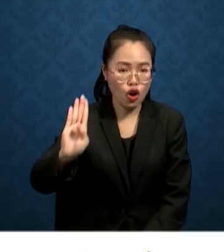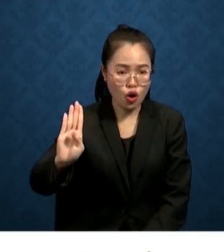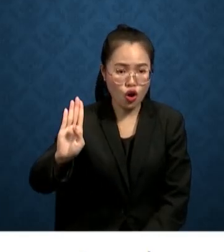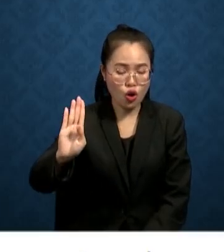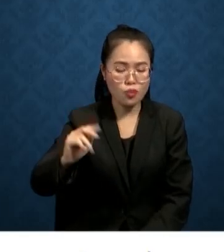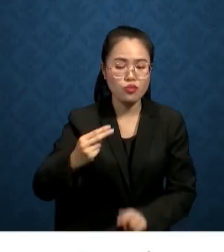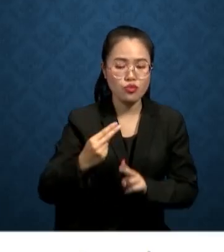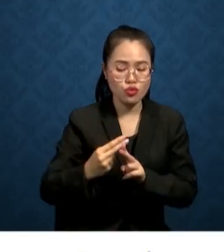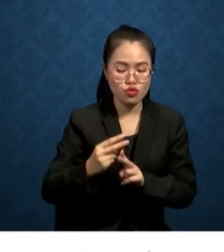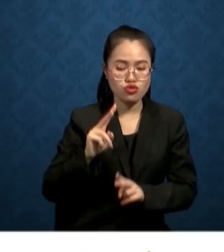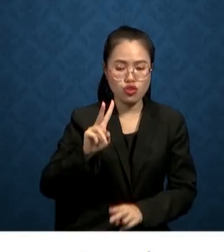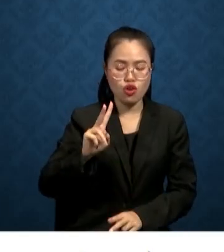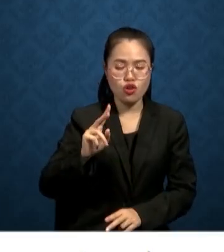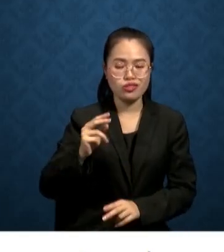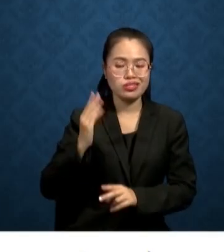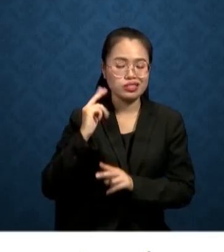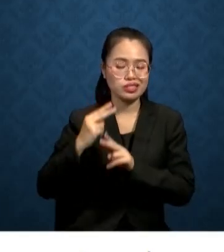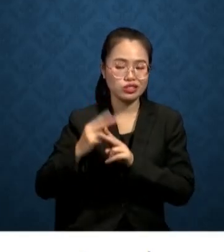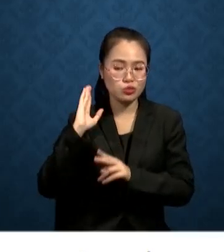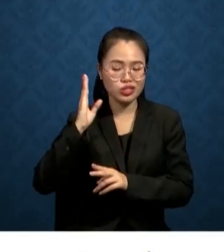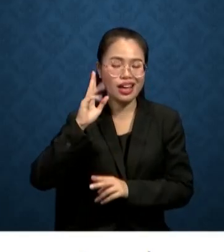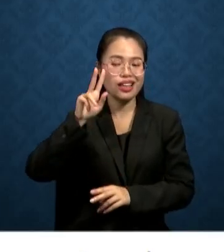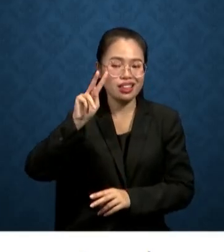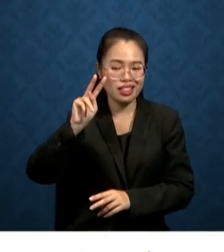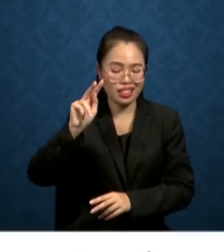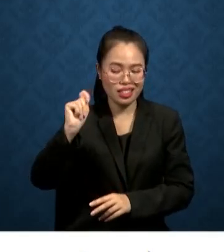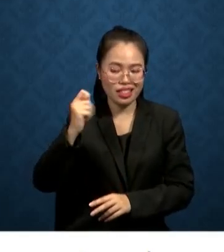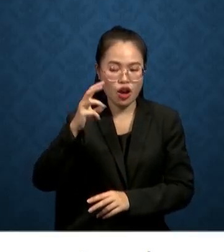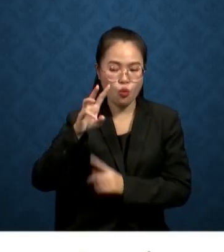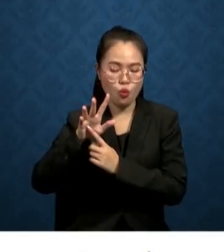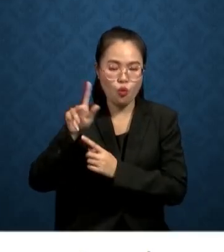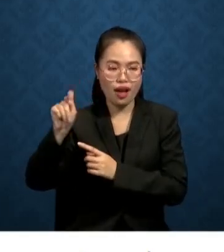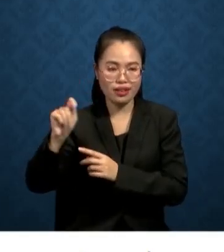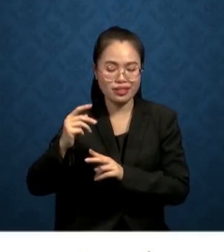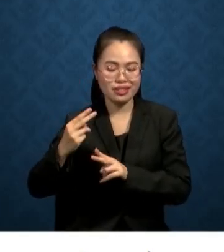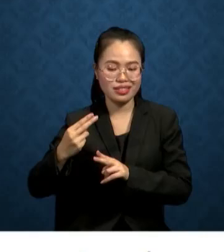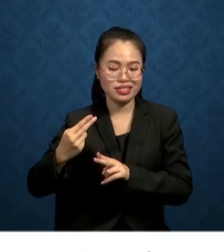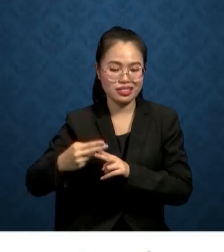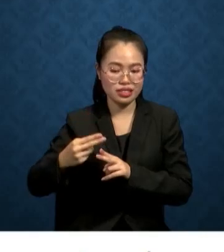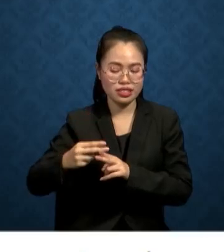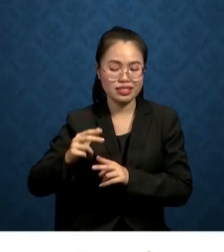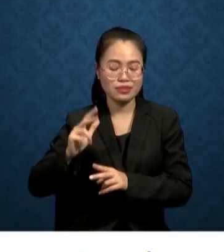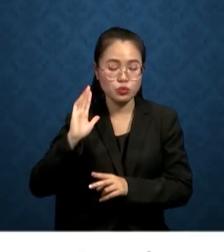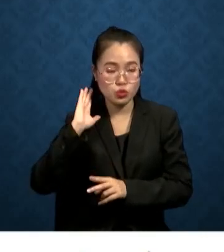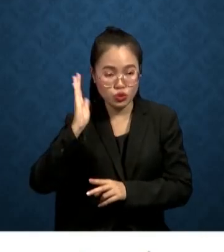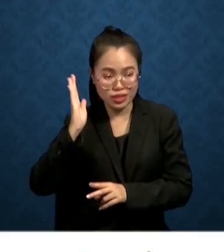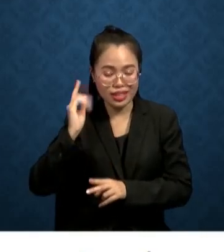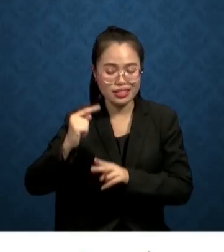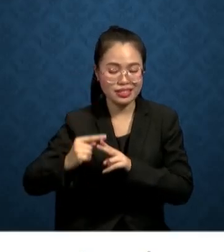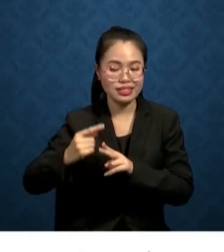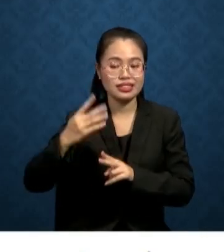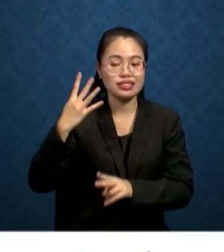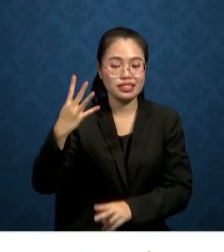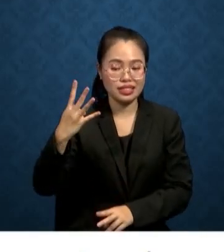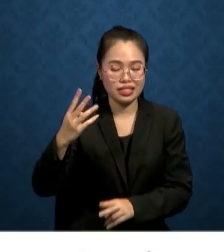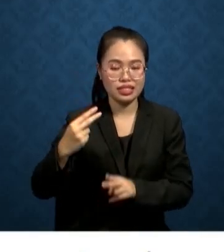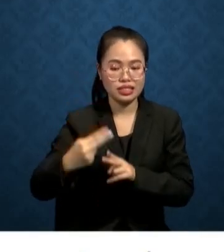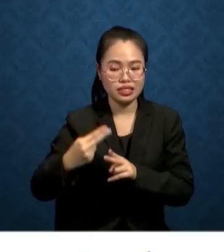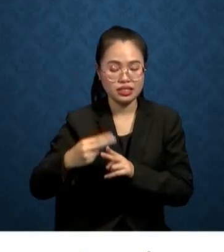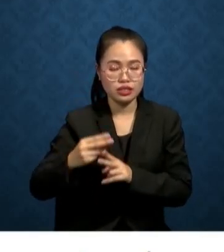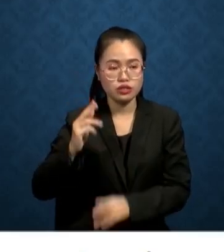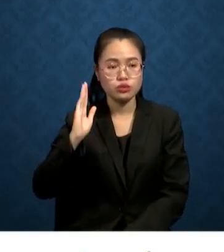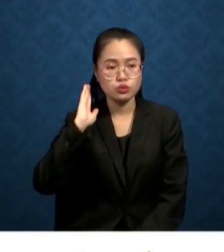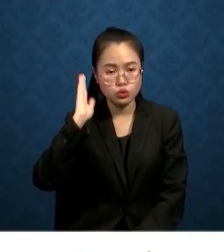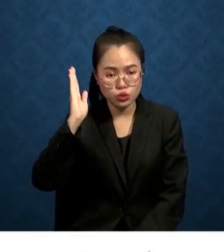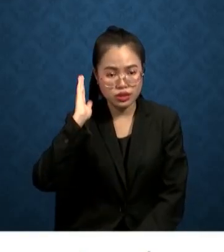นายทวัฒน์สุบาล3นายนิเวศพันเจริญวกุล 4นายพรเพิ่มทองศรี